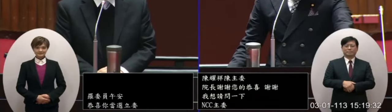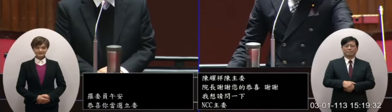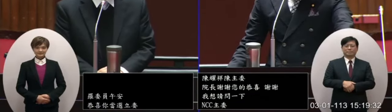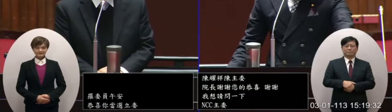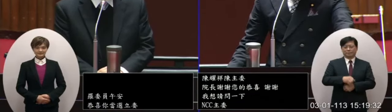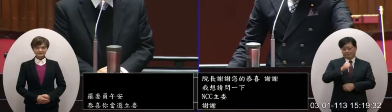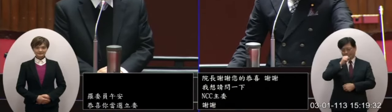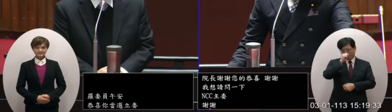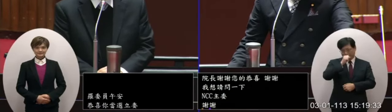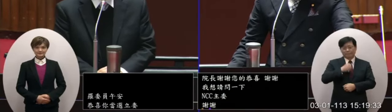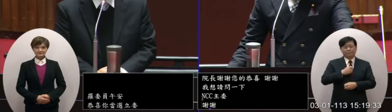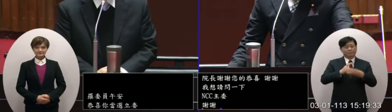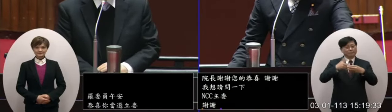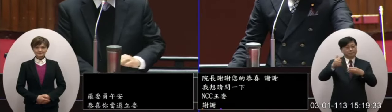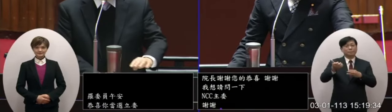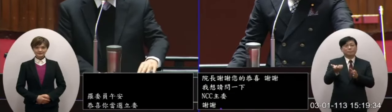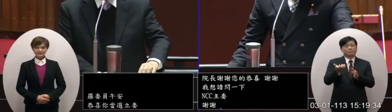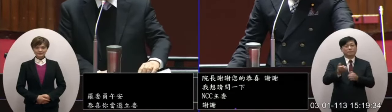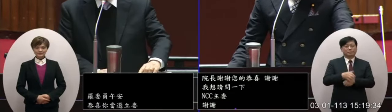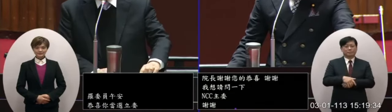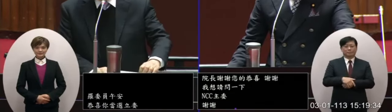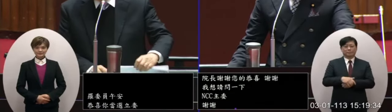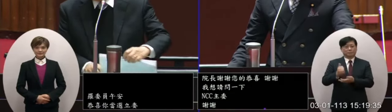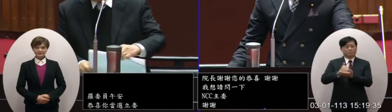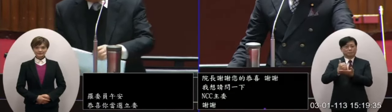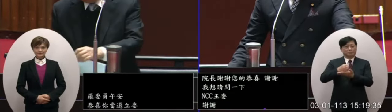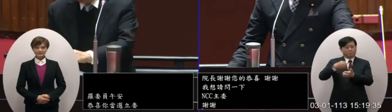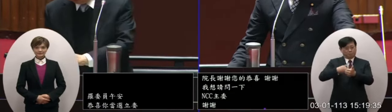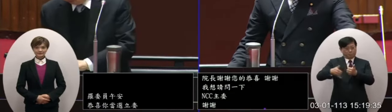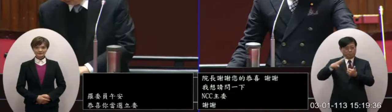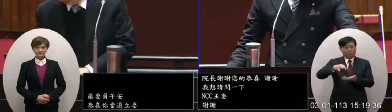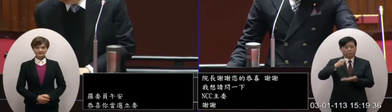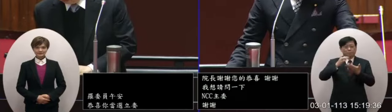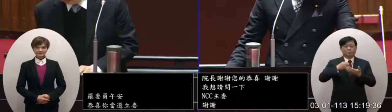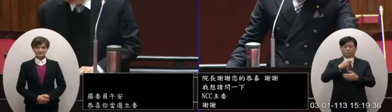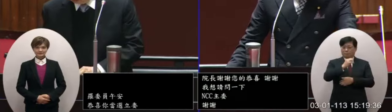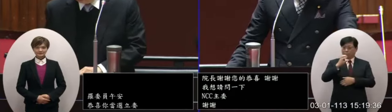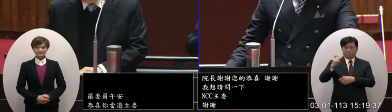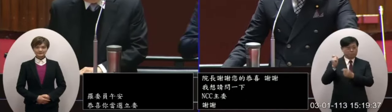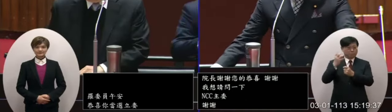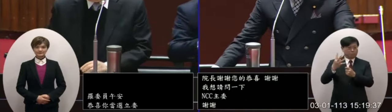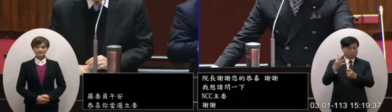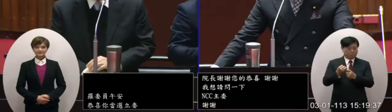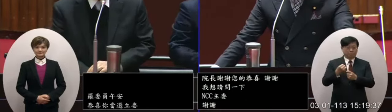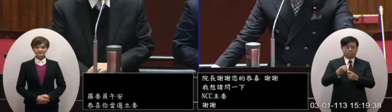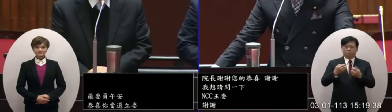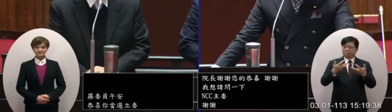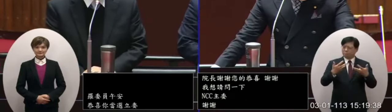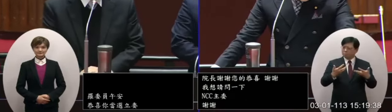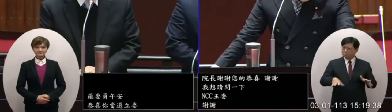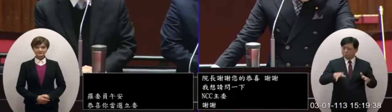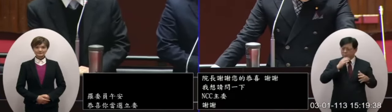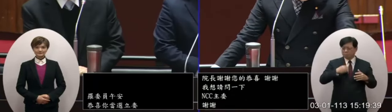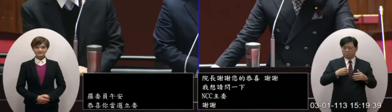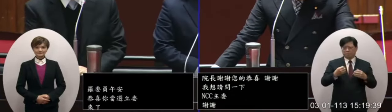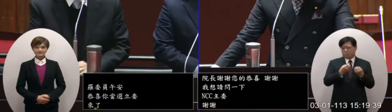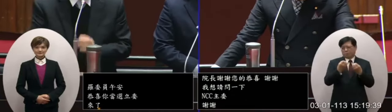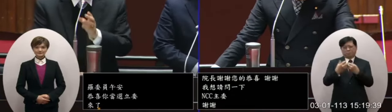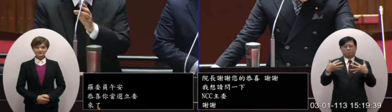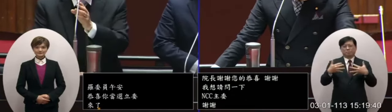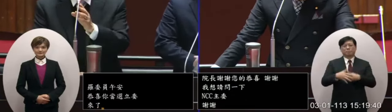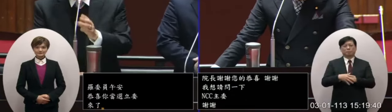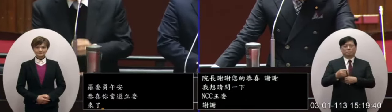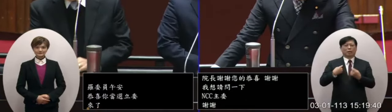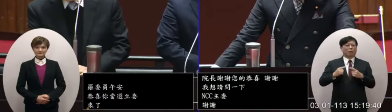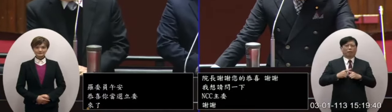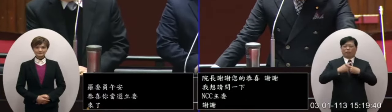好，那主委，我想刚刚翁委员有提到，哦，在 NCC 这几年呢有许多的争议，我想这些纷